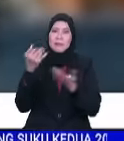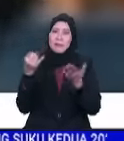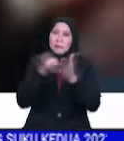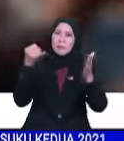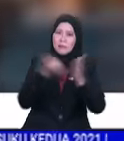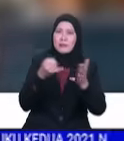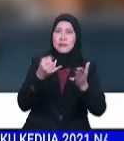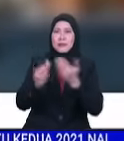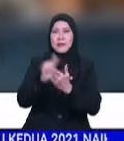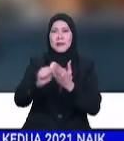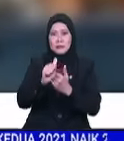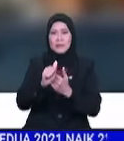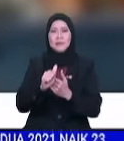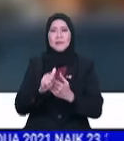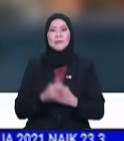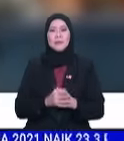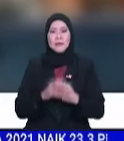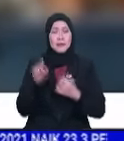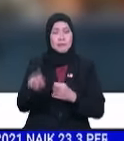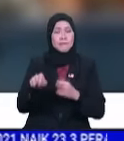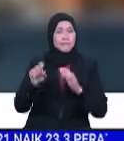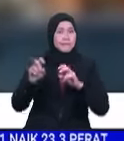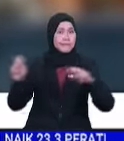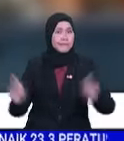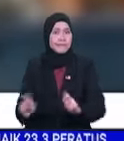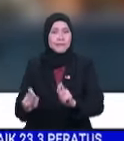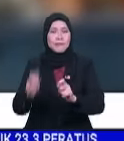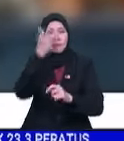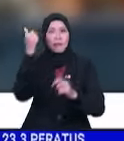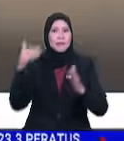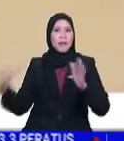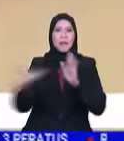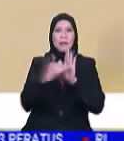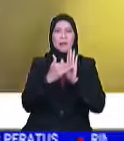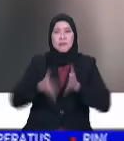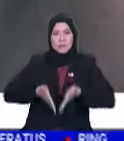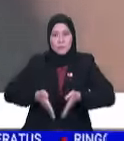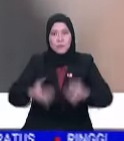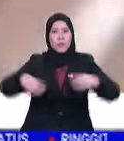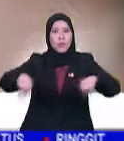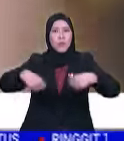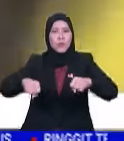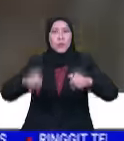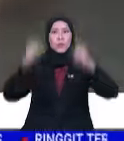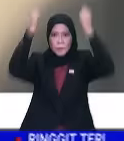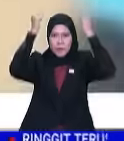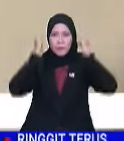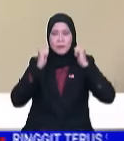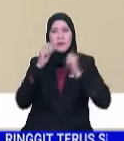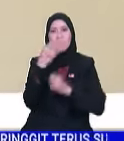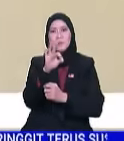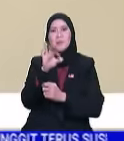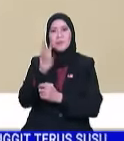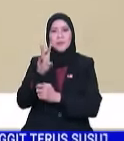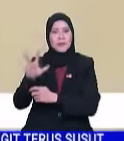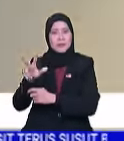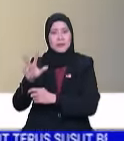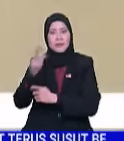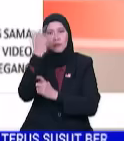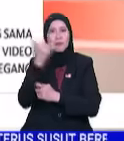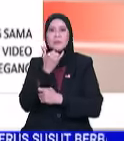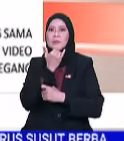1958. Suspek turut dikenakan tindakan di bawah kesalahan lalu lintas di bawah kaedah-kaedah motosikal topi keledar 1973